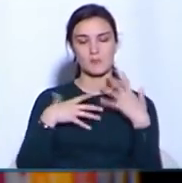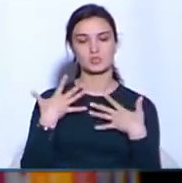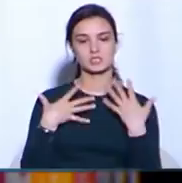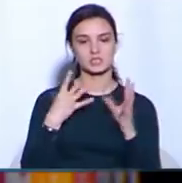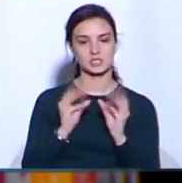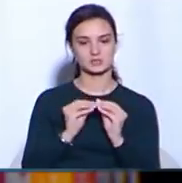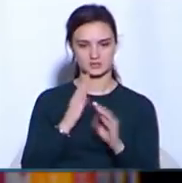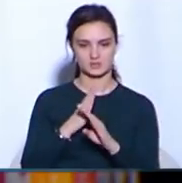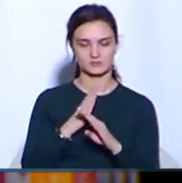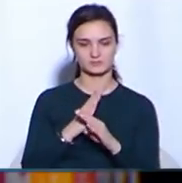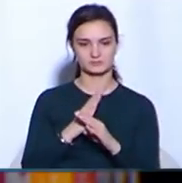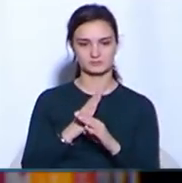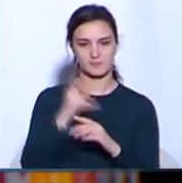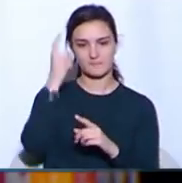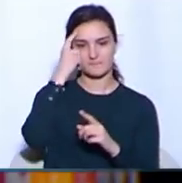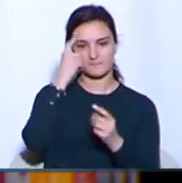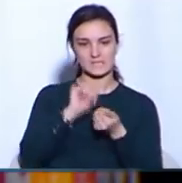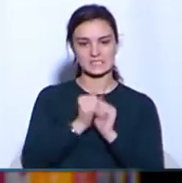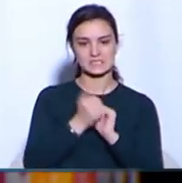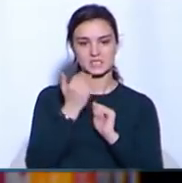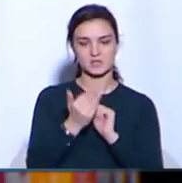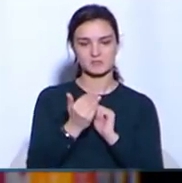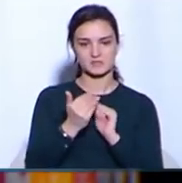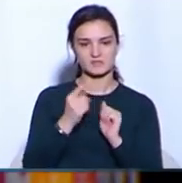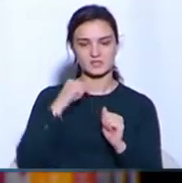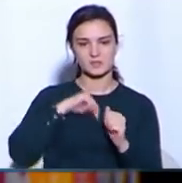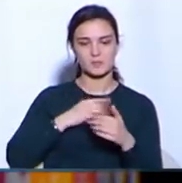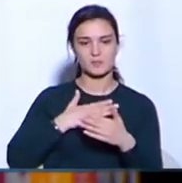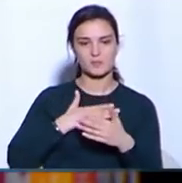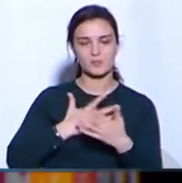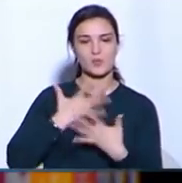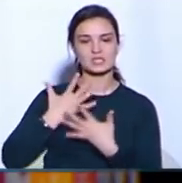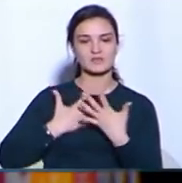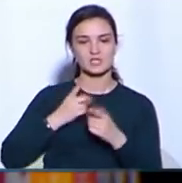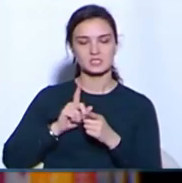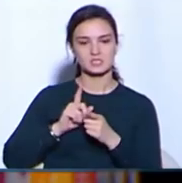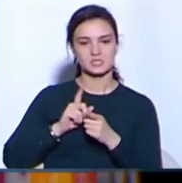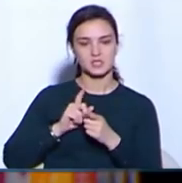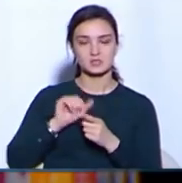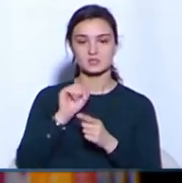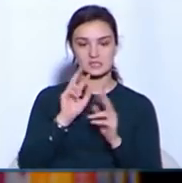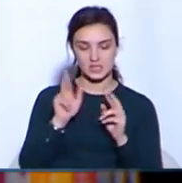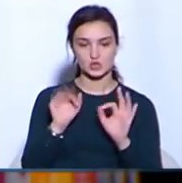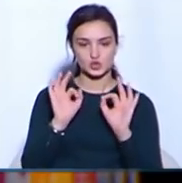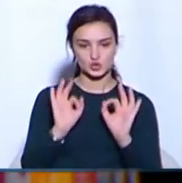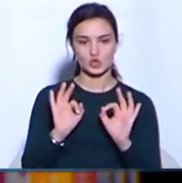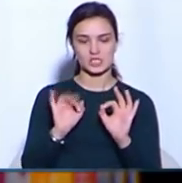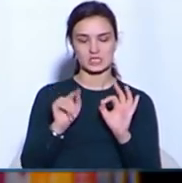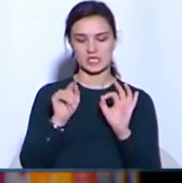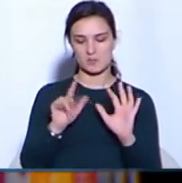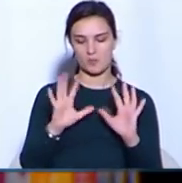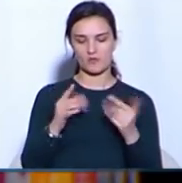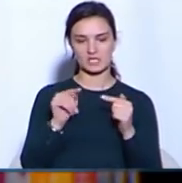ერთად აქვს მეხსიერებისთვის, აქვს მოტივაციას და აქვს სწორედ იმ